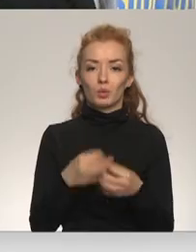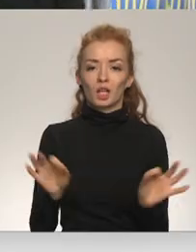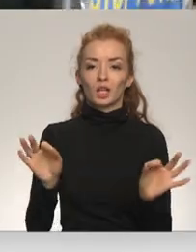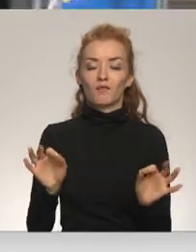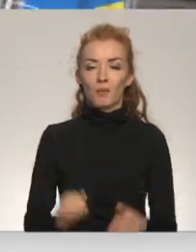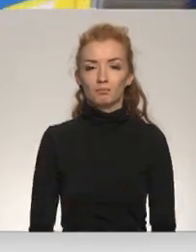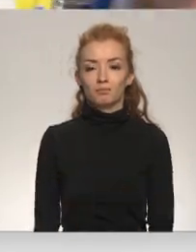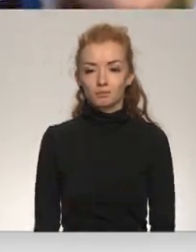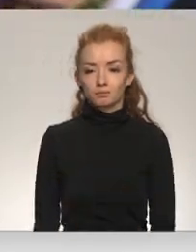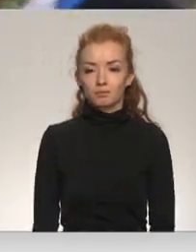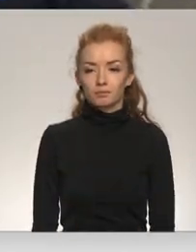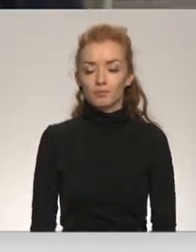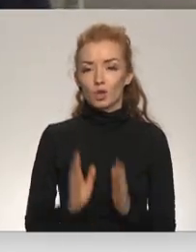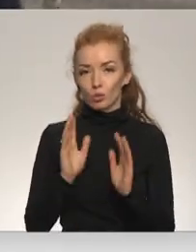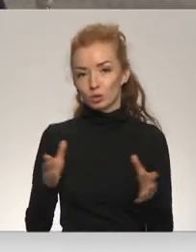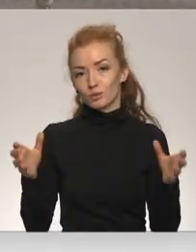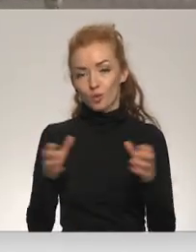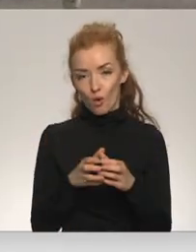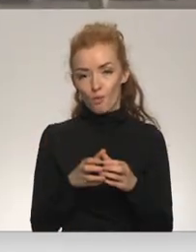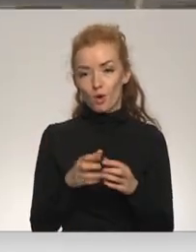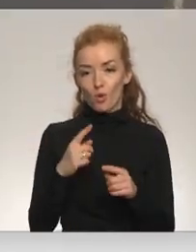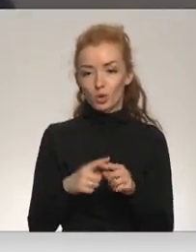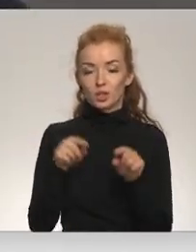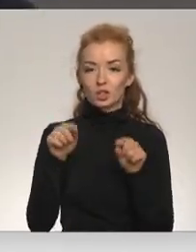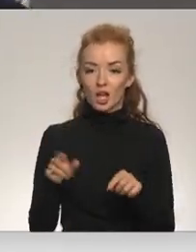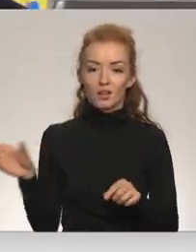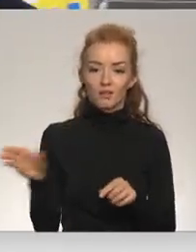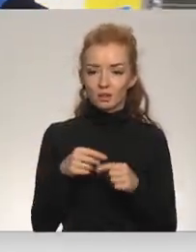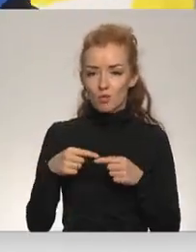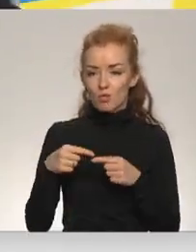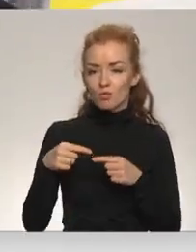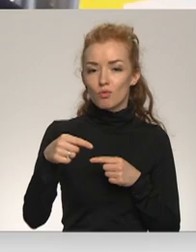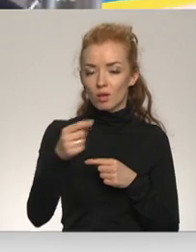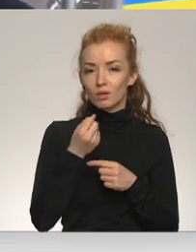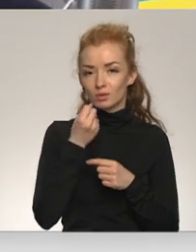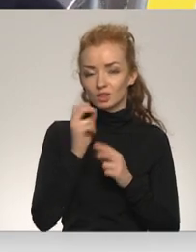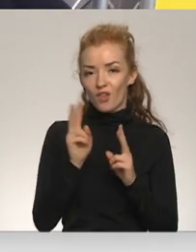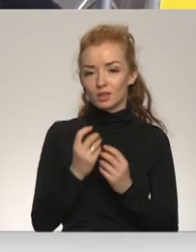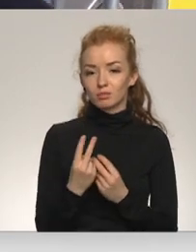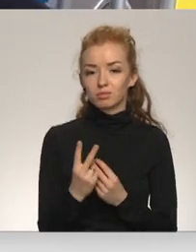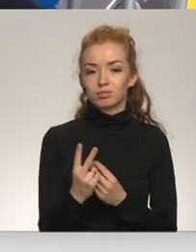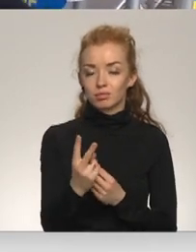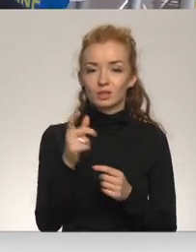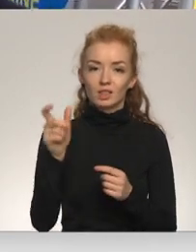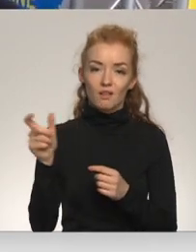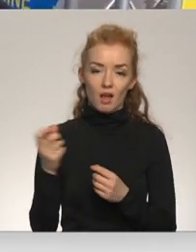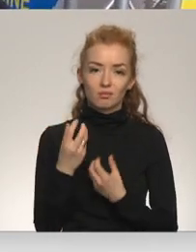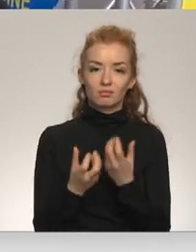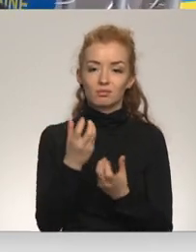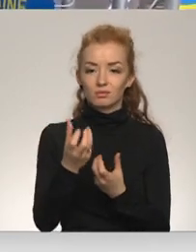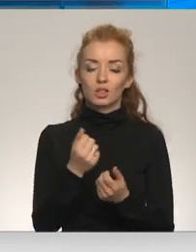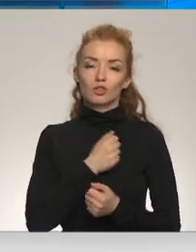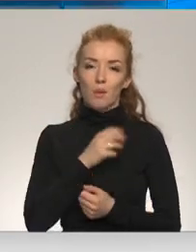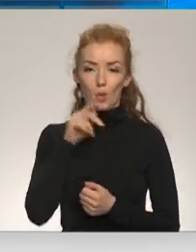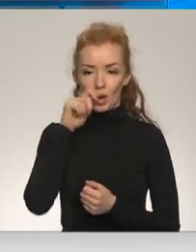neatkarīga. Paldies, būsim kopā un piebildīšu arī vēl tikai, ka šeit visa kvartāla garumā gulst ar svecītes, kur ļaudis nāk un piemin kritušos ukraiņus. Bet